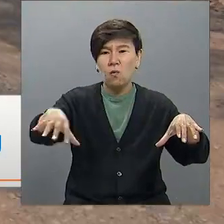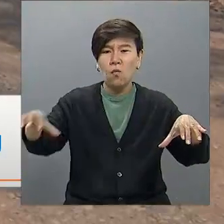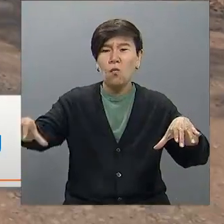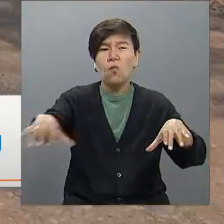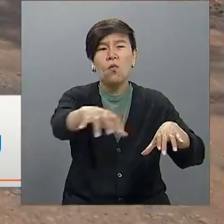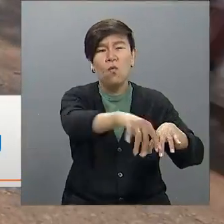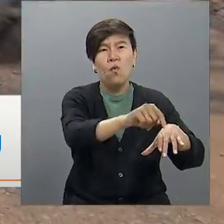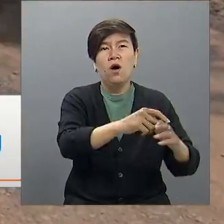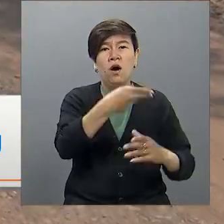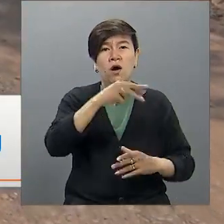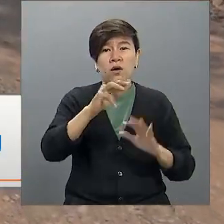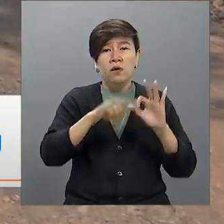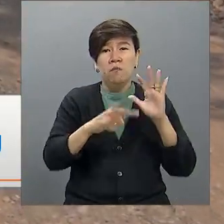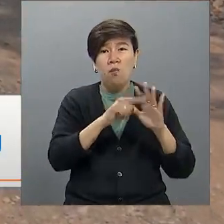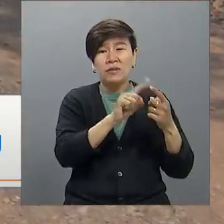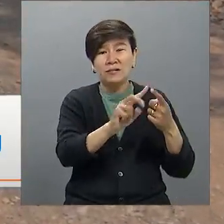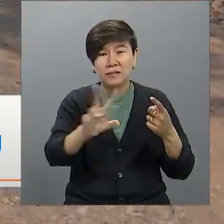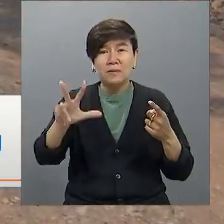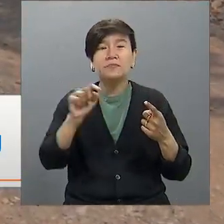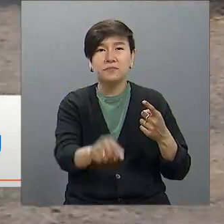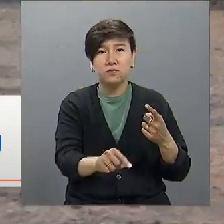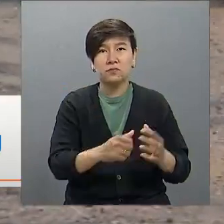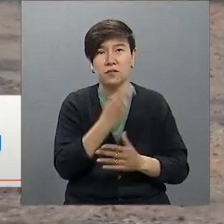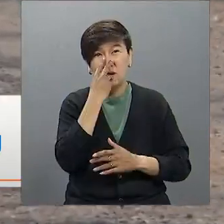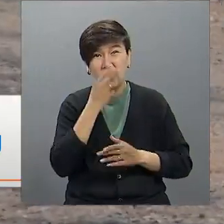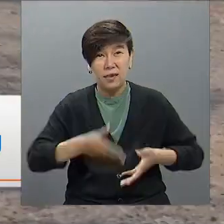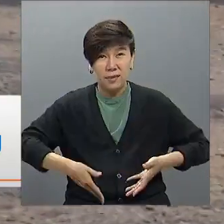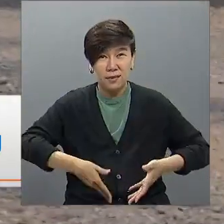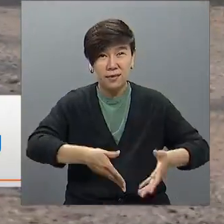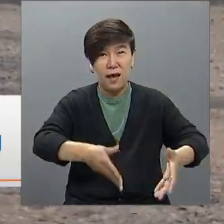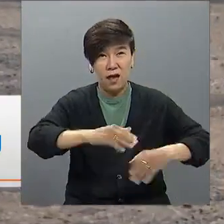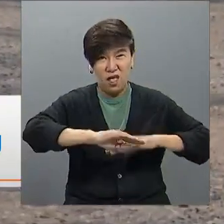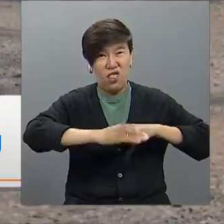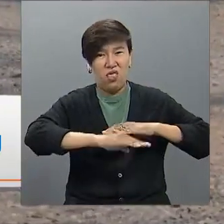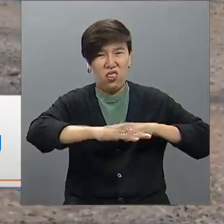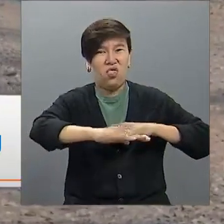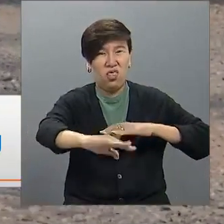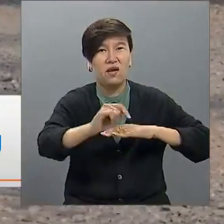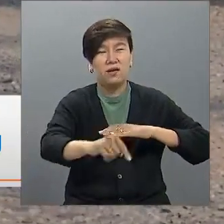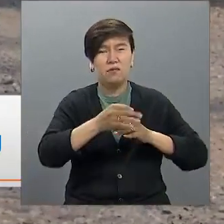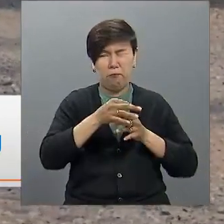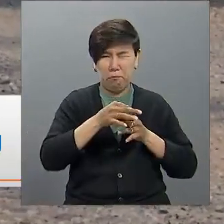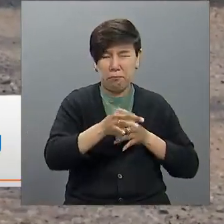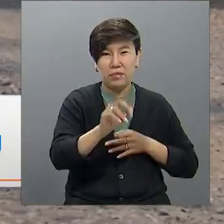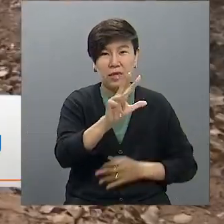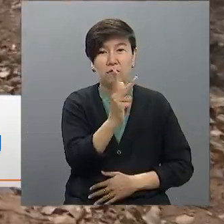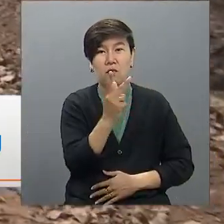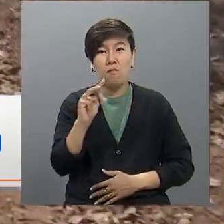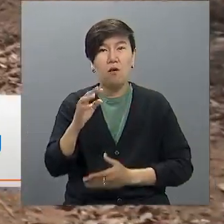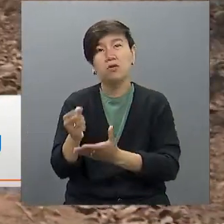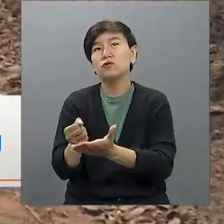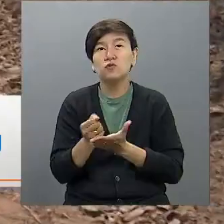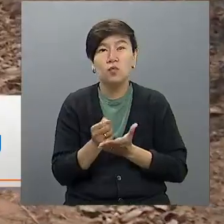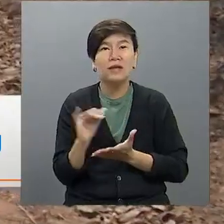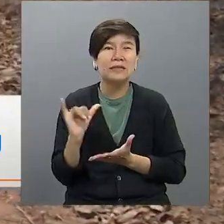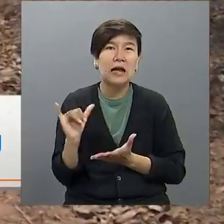ป็นหินคุกผสมกับหินลูกรังนะคะระยะทางกว่า3กิโลเมตรอะค่ะยังไม่ได้รับการปรับปรุงให้เป็นถนนคอนกรีตหรือล